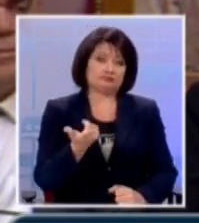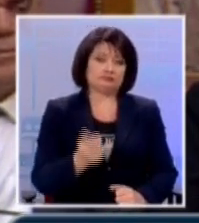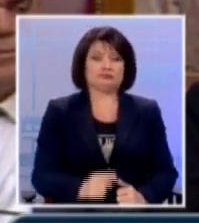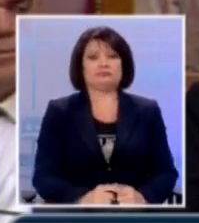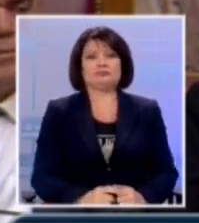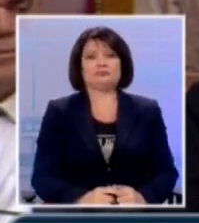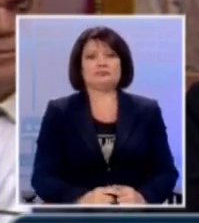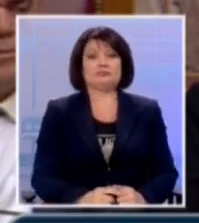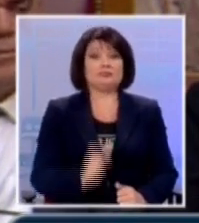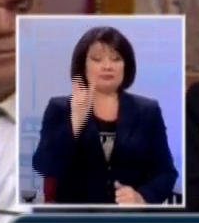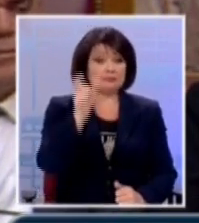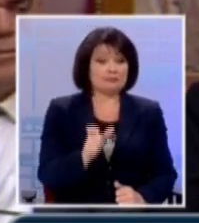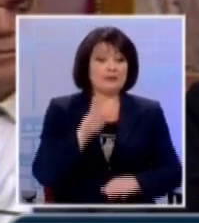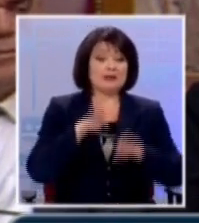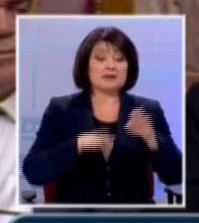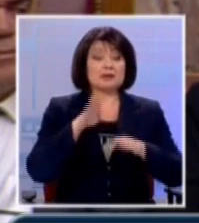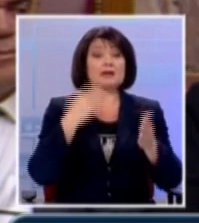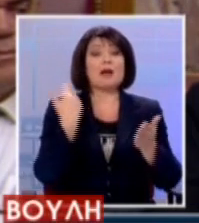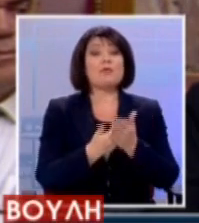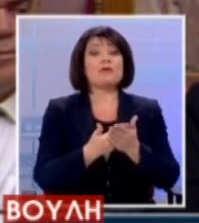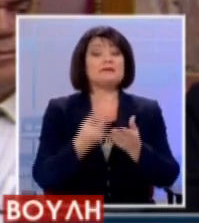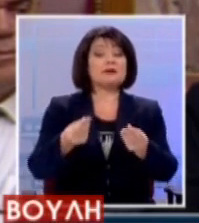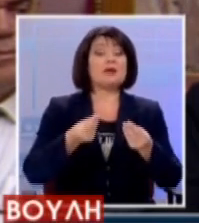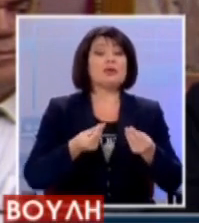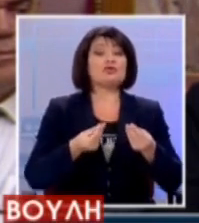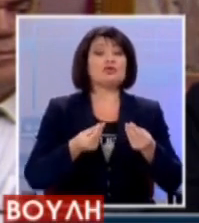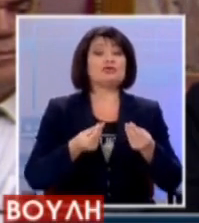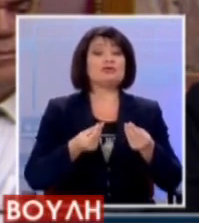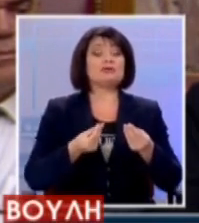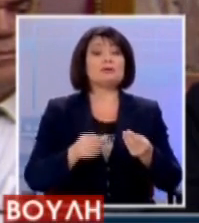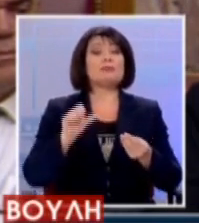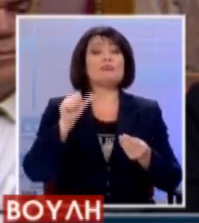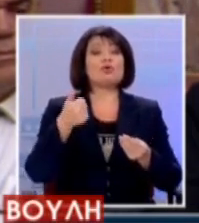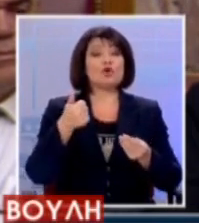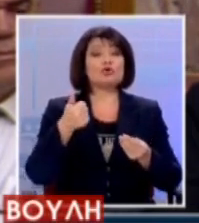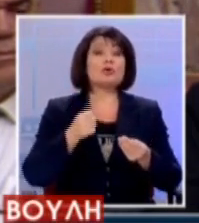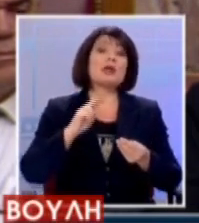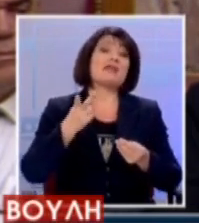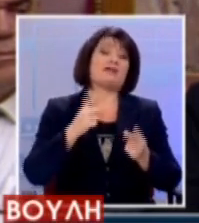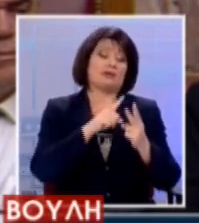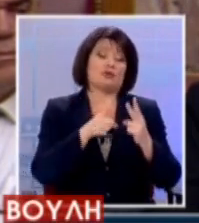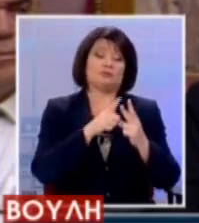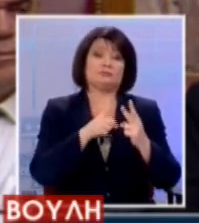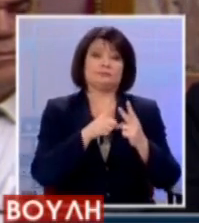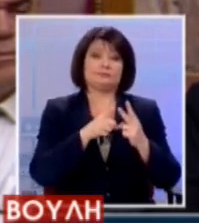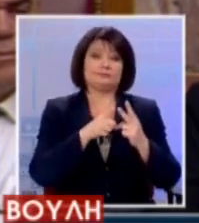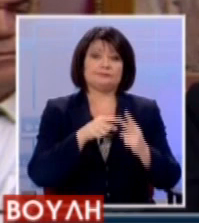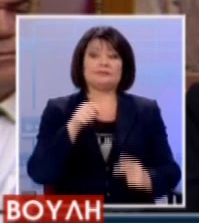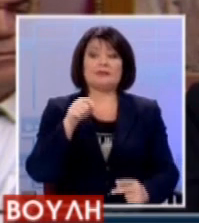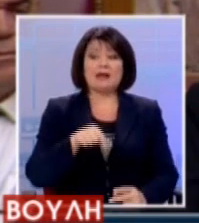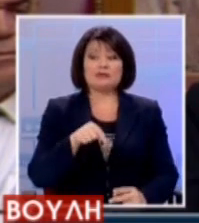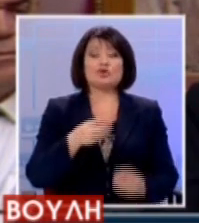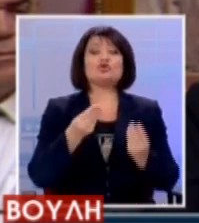Και είναι στο χέρι του να αποδείξει στη Βουλή εάν είναι το πρώτο και όχι το δεύτερο. Και αυτό